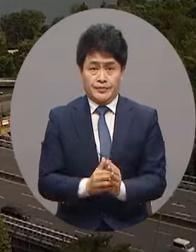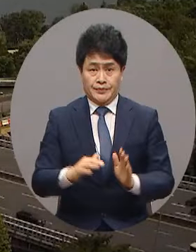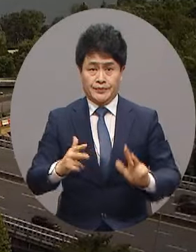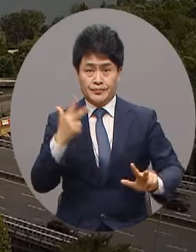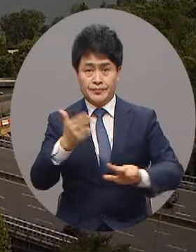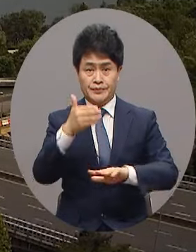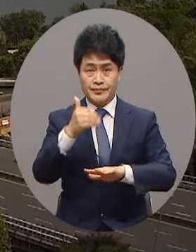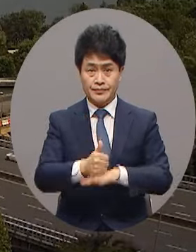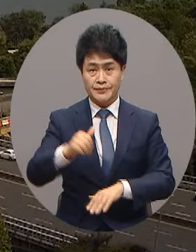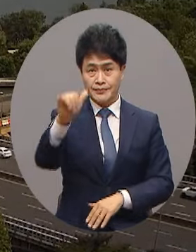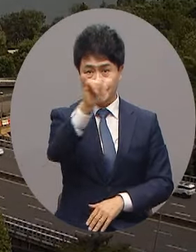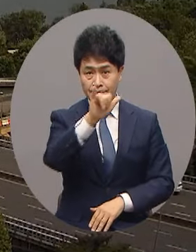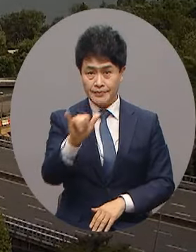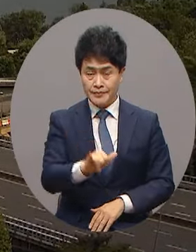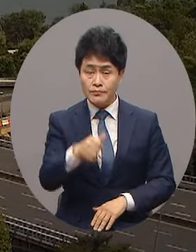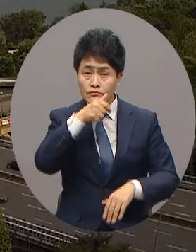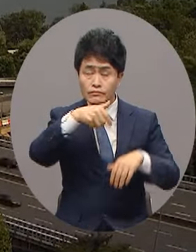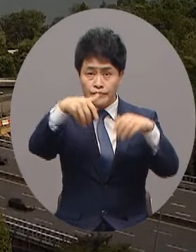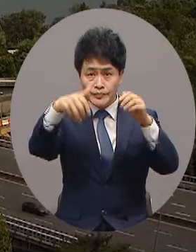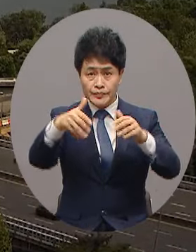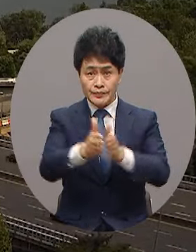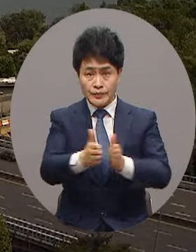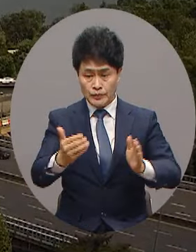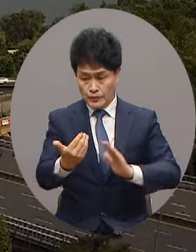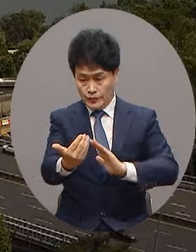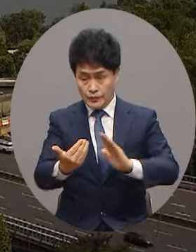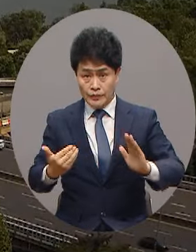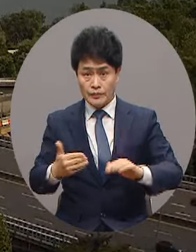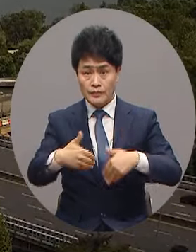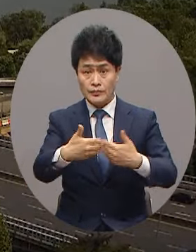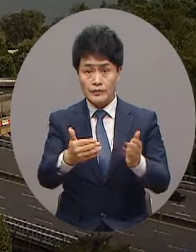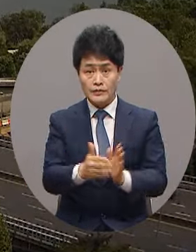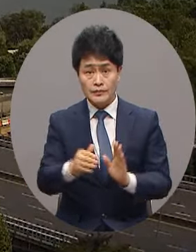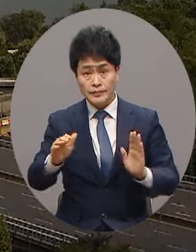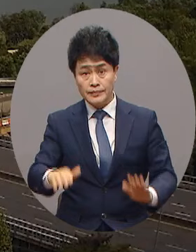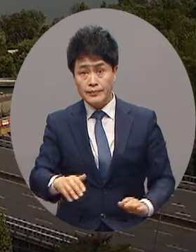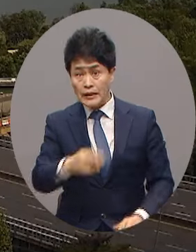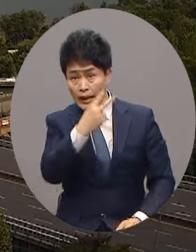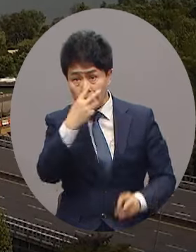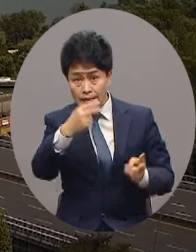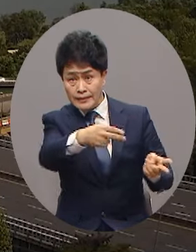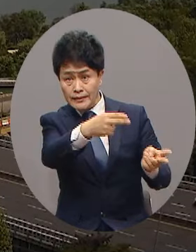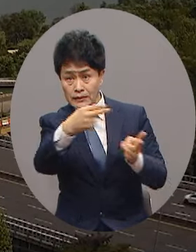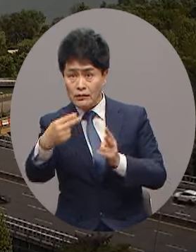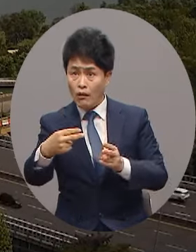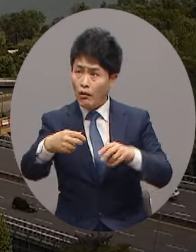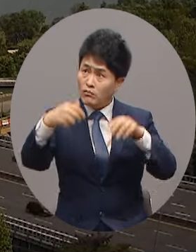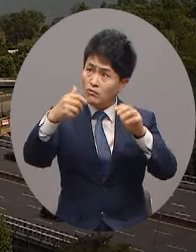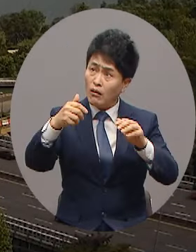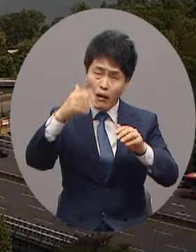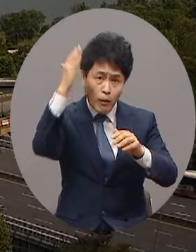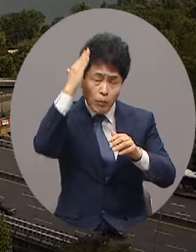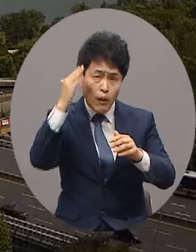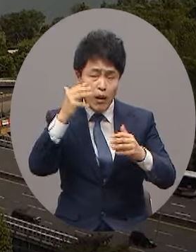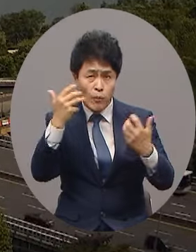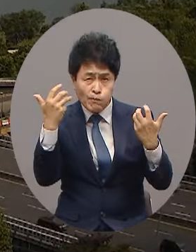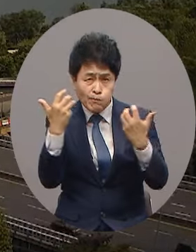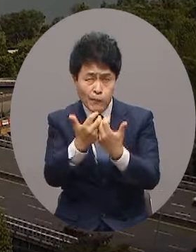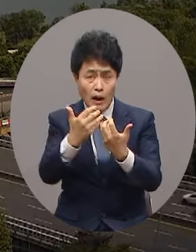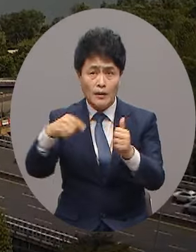주말인 오늘 전국에서 비가 오겠습니다 조금 전 잠실 대교의 모습입니다 금방이라도 비가 올 등 먹구름이